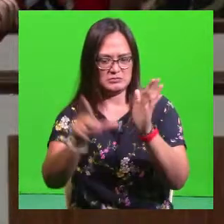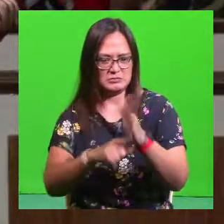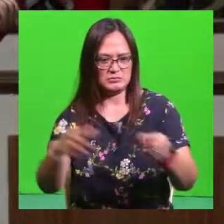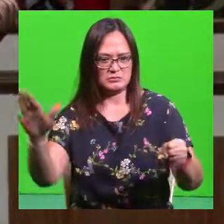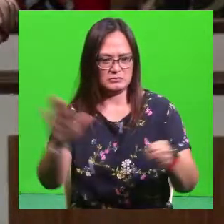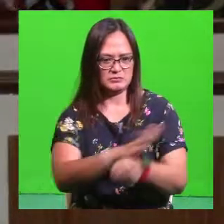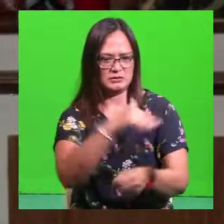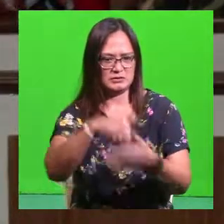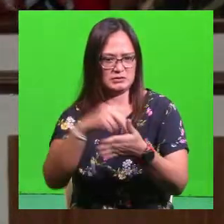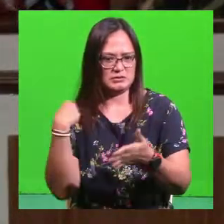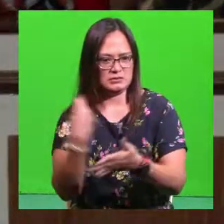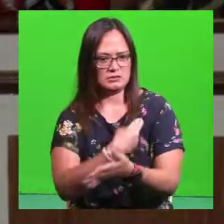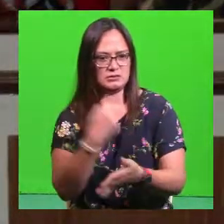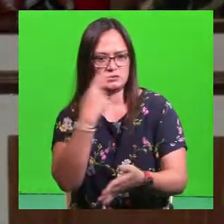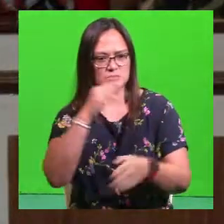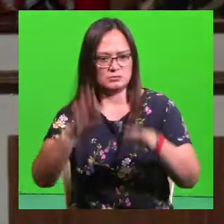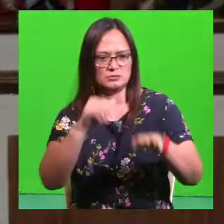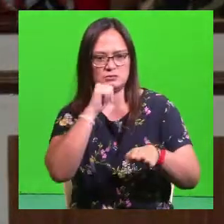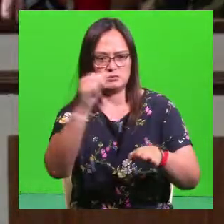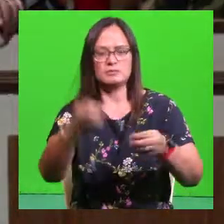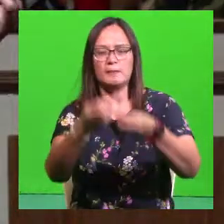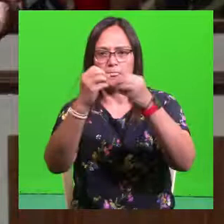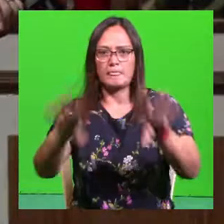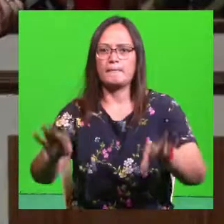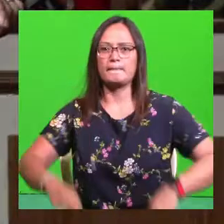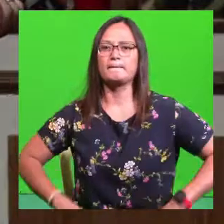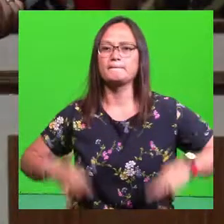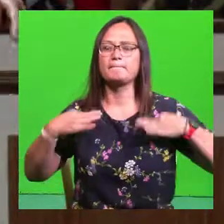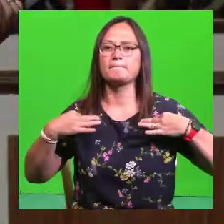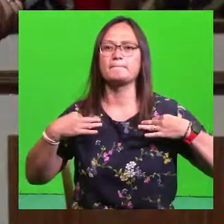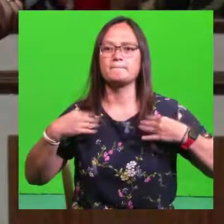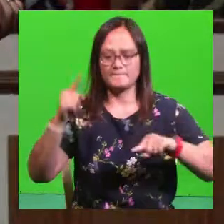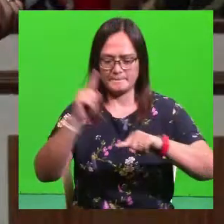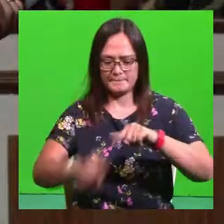flesh, but after the Spirit.